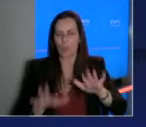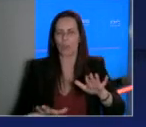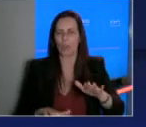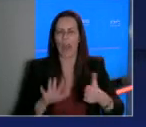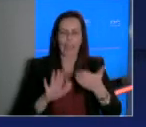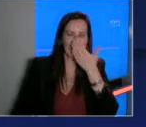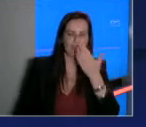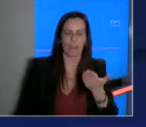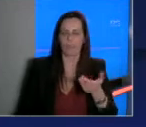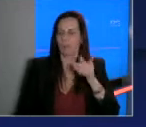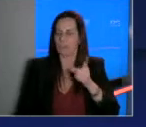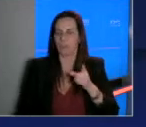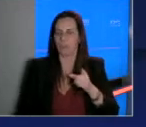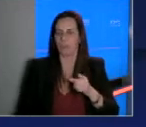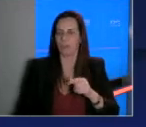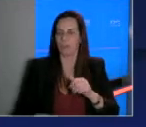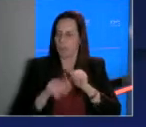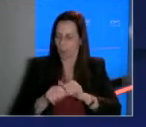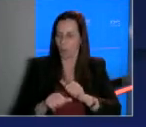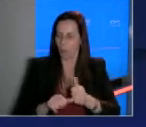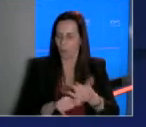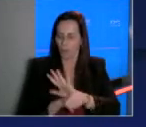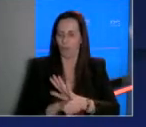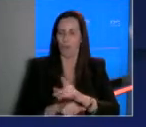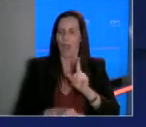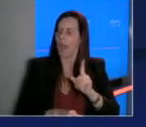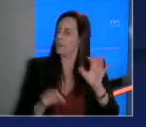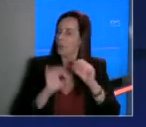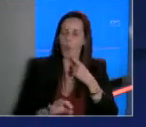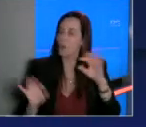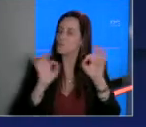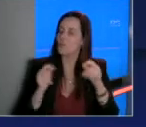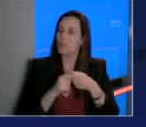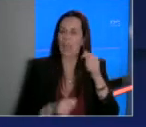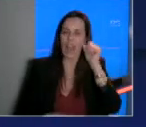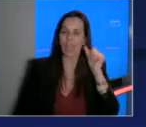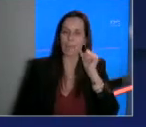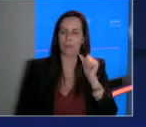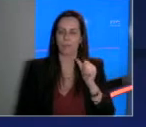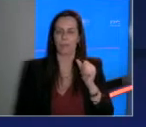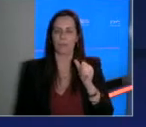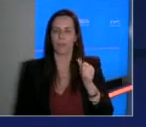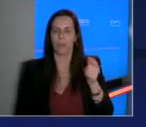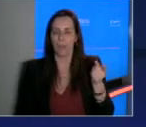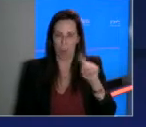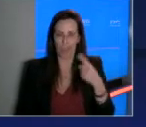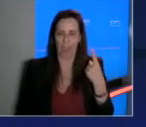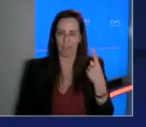על אכזבה, על צורך להתגייס במגפה, אבל לא לשתק את המדינה, אבל אף אחד לא הזכיר את גבי אשכנזי. עוד מישהו אחד